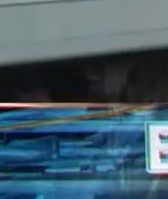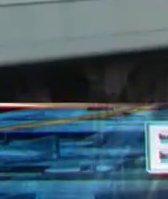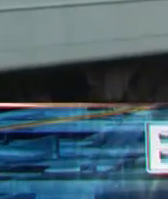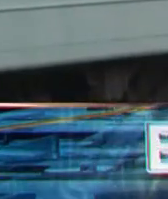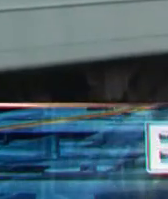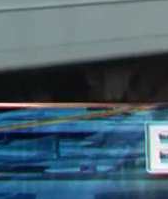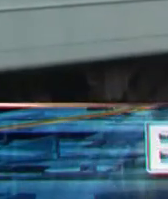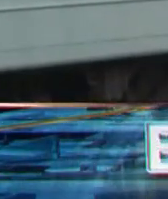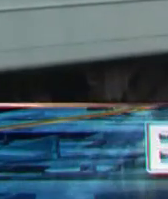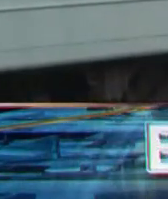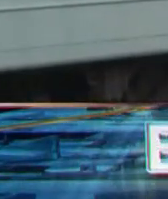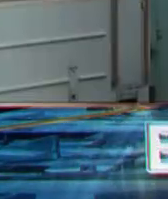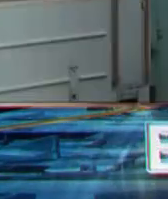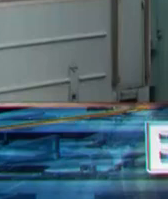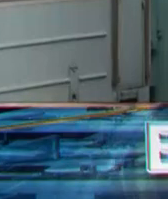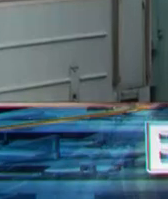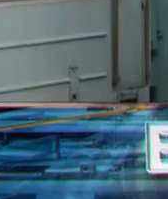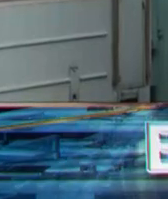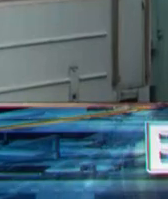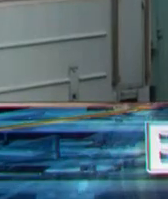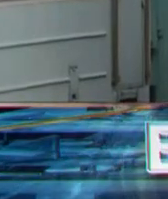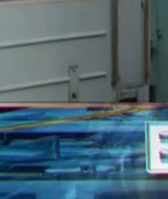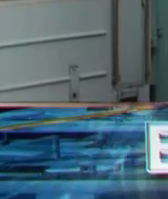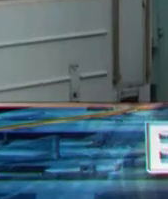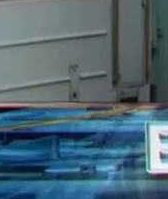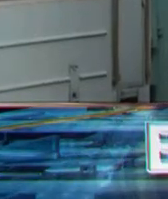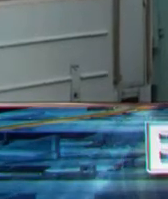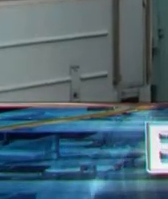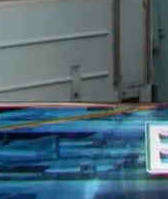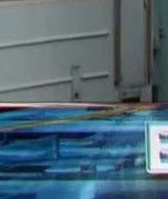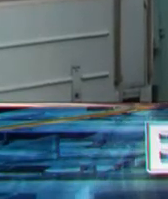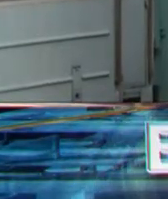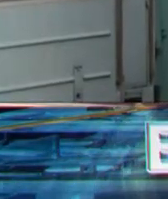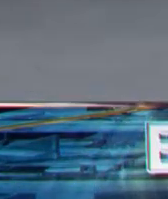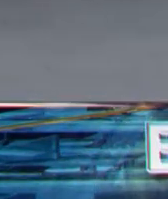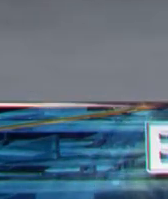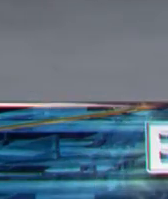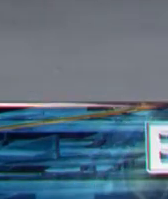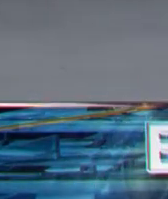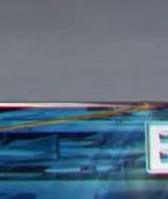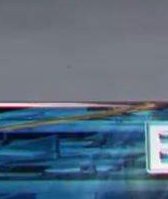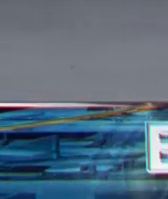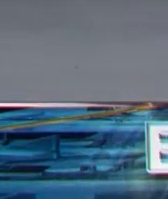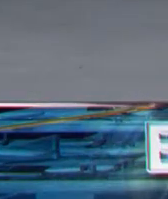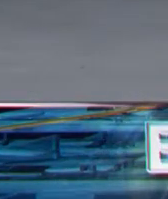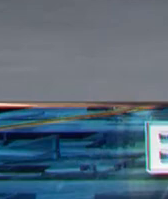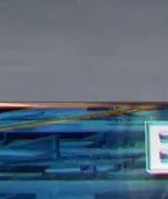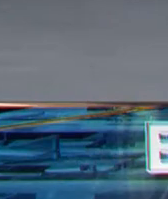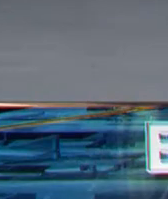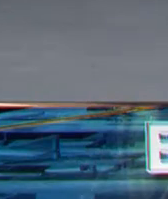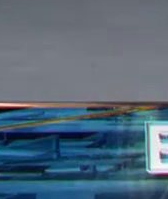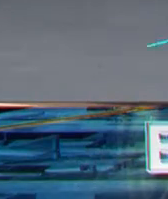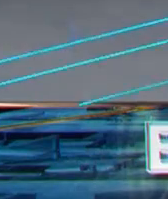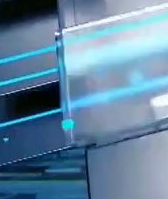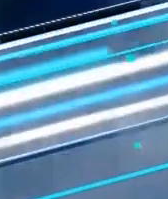Арзан әрі қауіпсіз, Қапшағай Алматы арасында темір жол қатынасы жанданды. Жолақы 80 теңге, пойыз таң шығып, кеш қайтады.